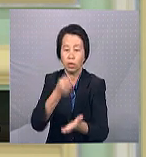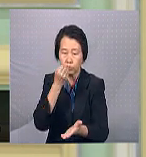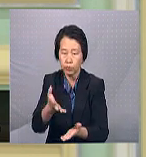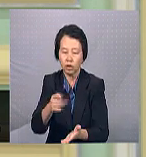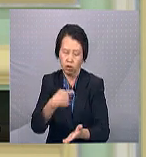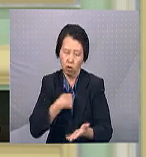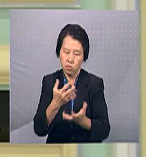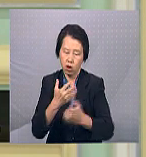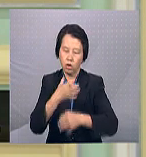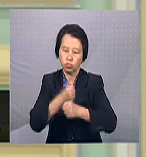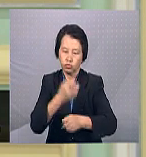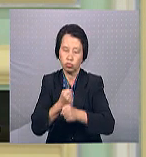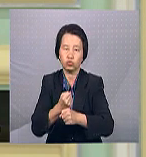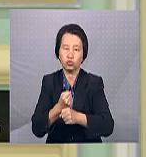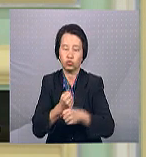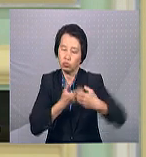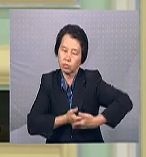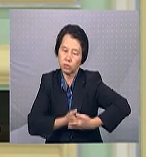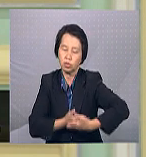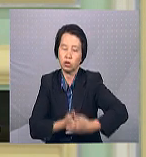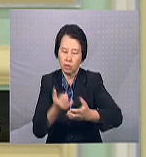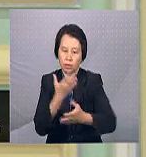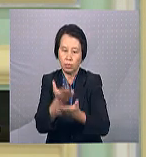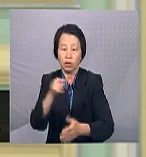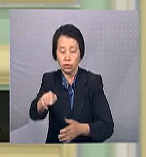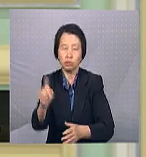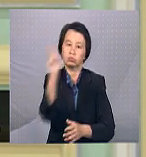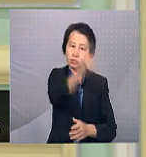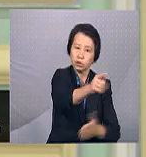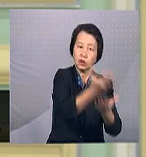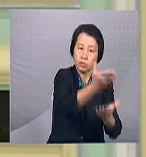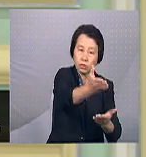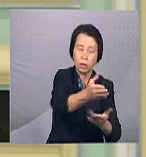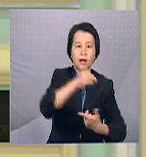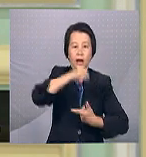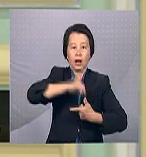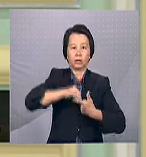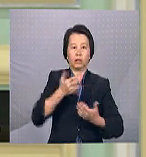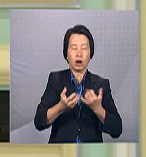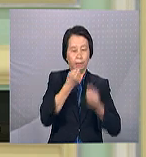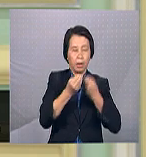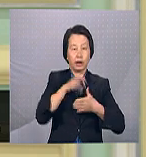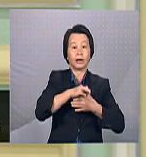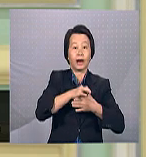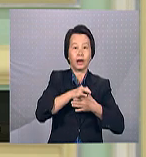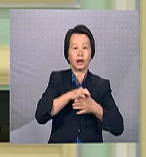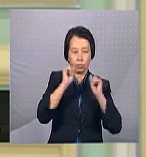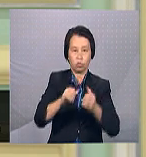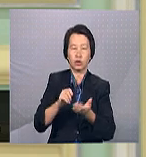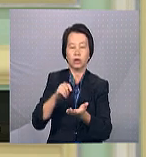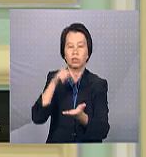pusat itu akan membelikan barangan itu kepada mereka. Kalau mereka nak beli daging saja, dah rindu nak makan daging, mereka boleh